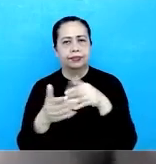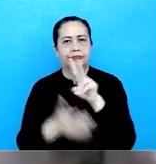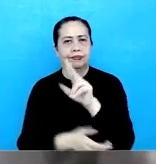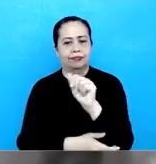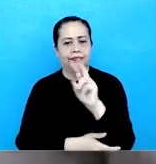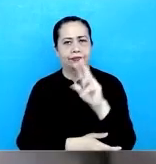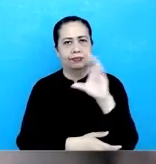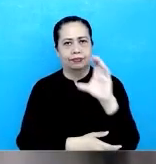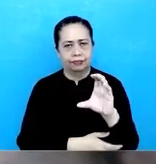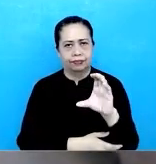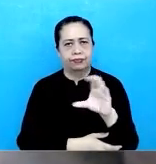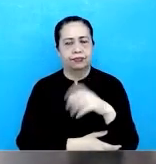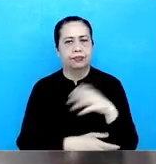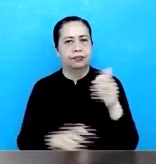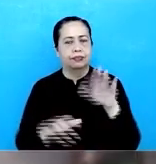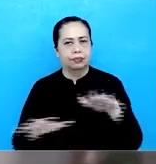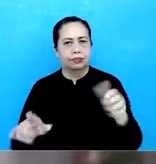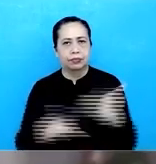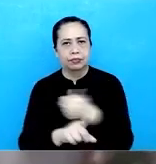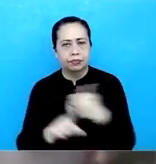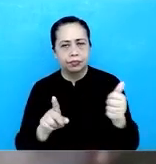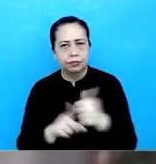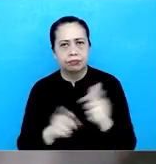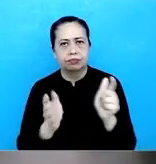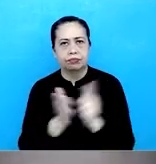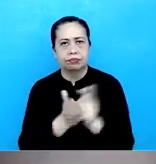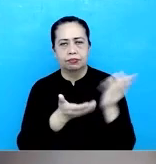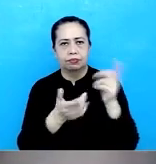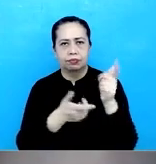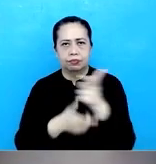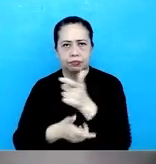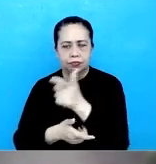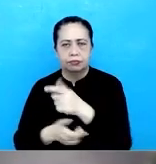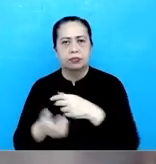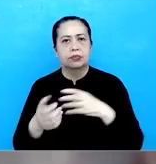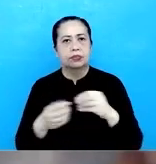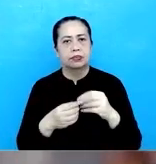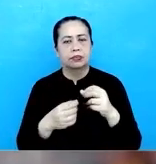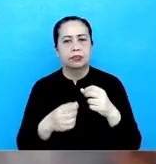Act, child abuse, illegal possession of firearms and ammunition, at